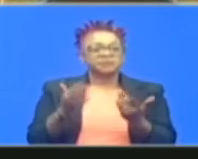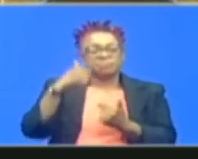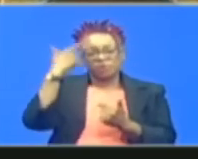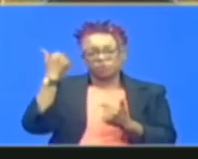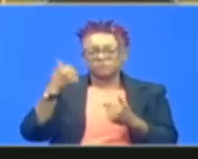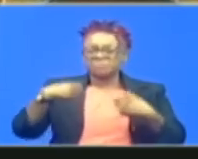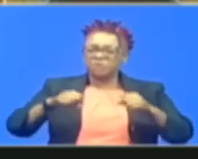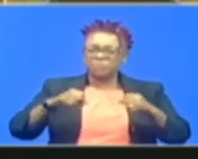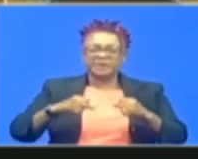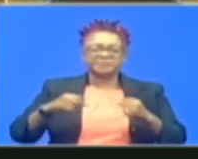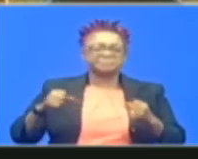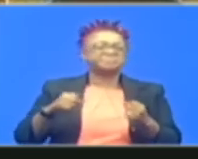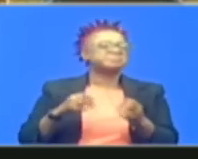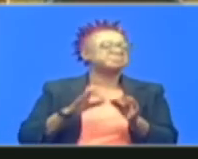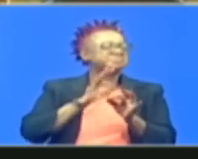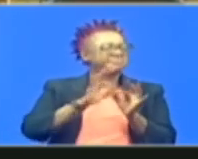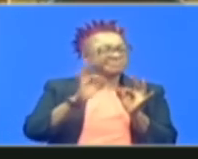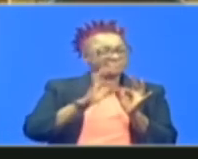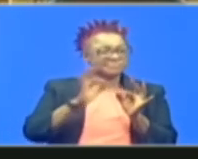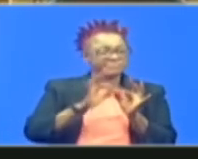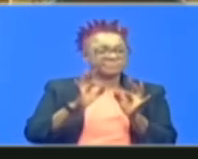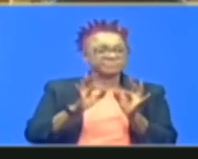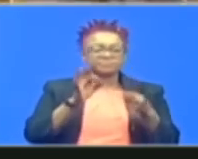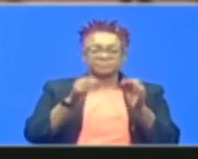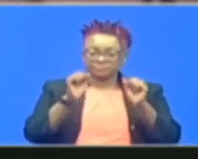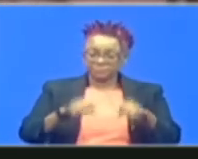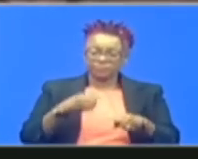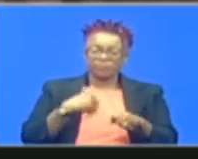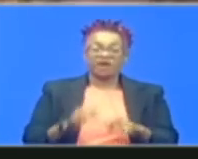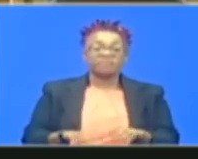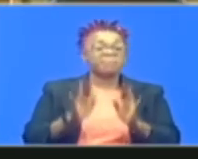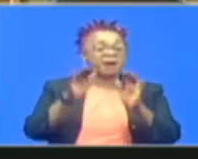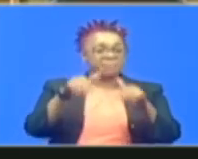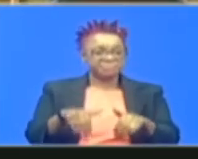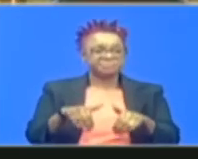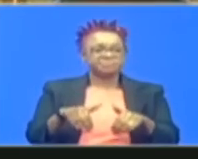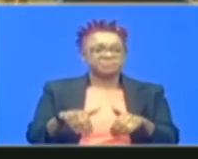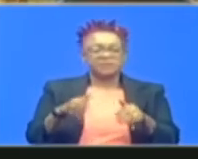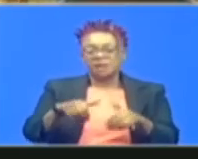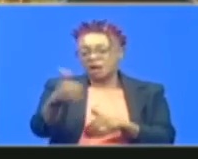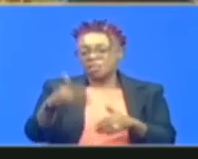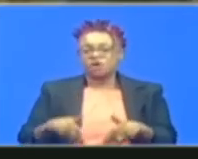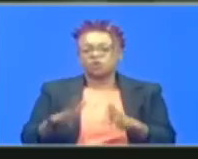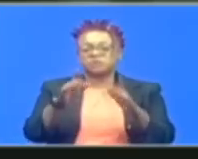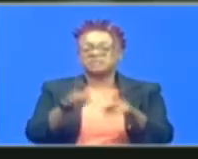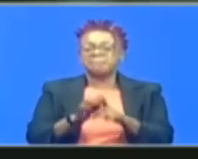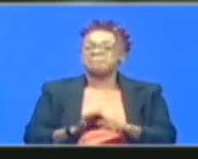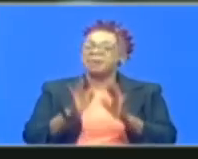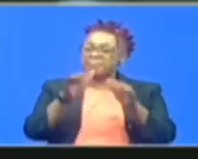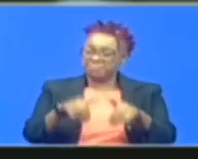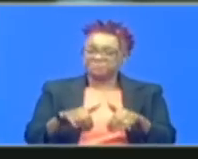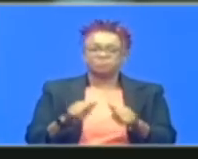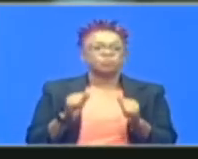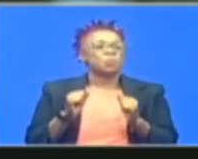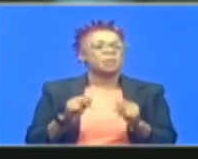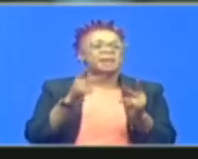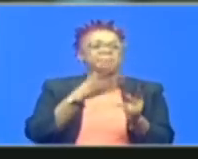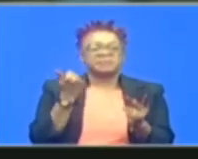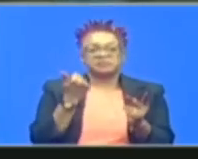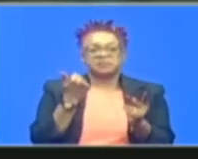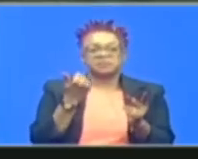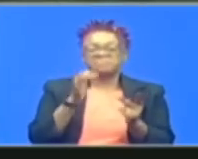sana. Lakini kama ingewezekana tuwekee bump hapa na hii barabara nyingine ya kuingia tuwekee bump, ingekuwa vizuri. Hali si tofauti kwa familia